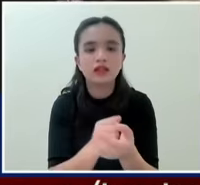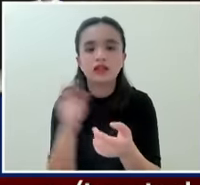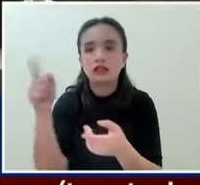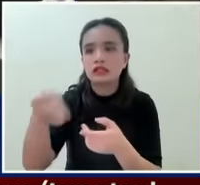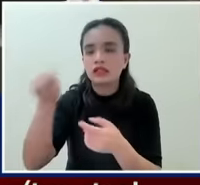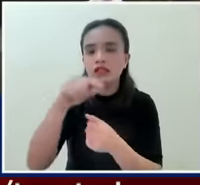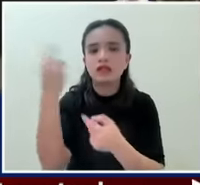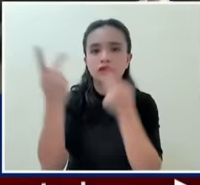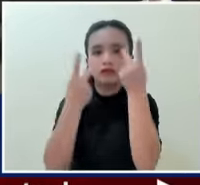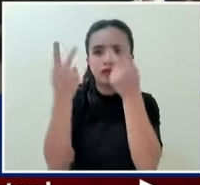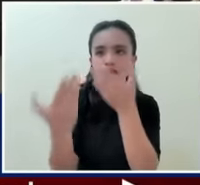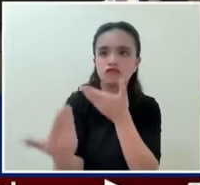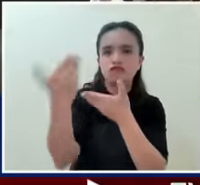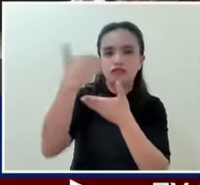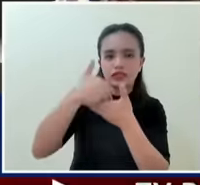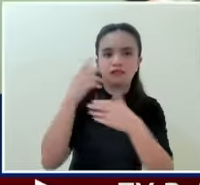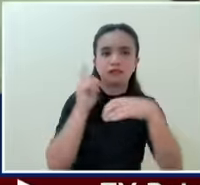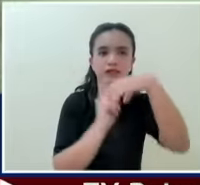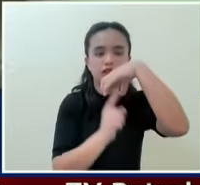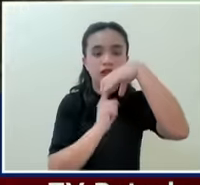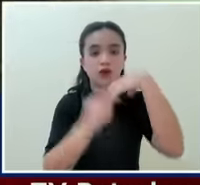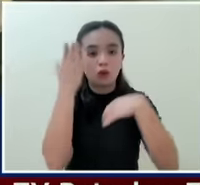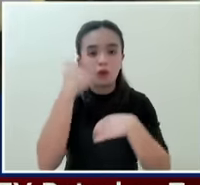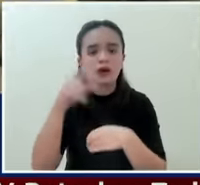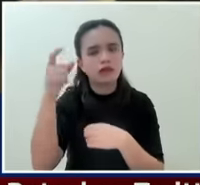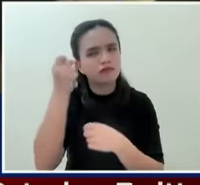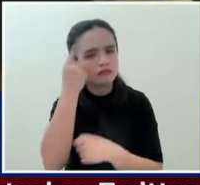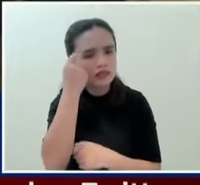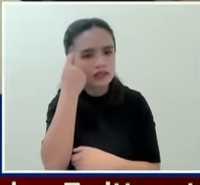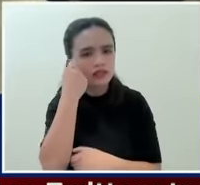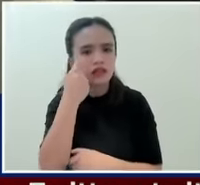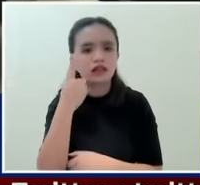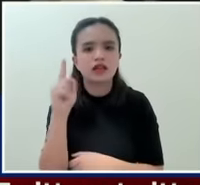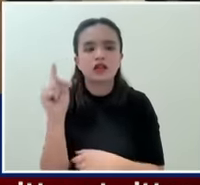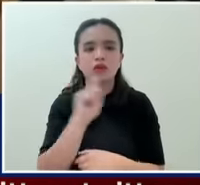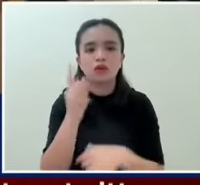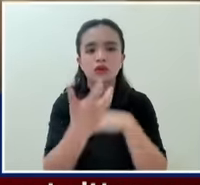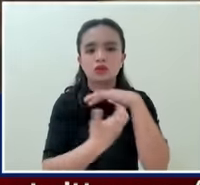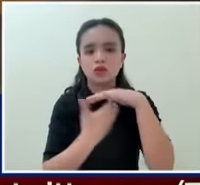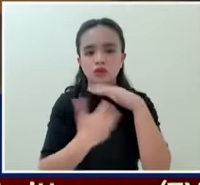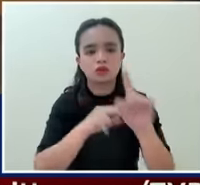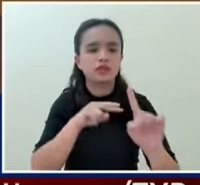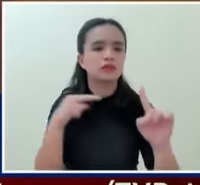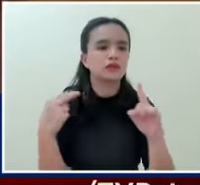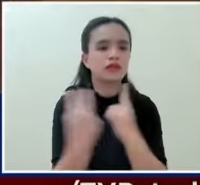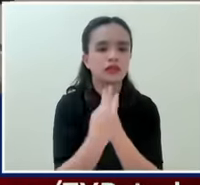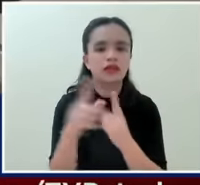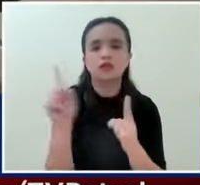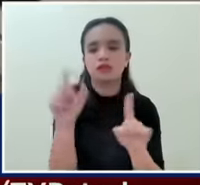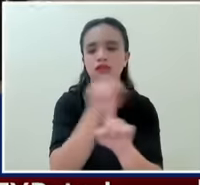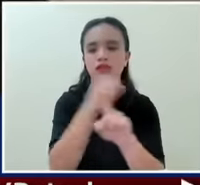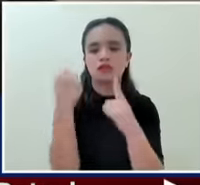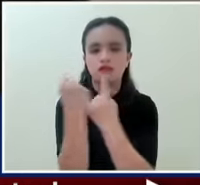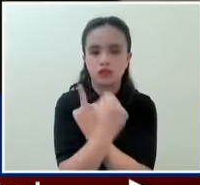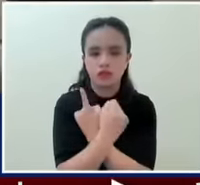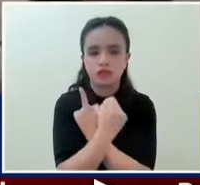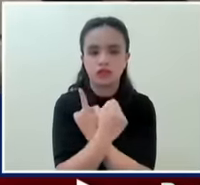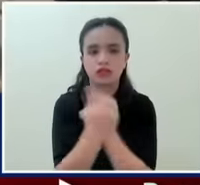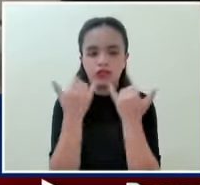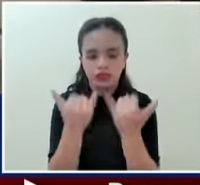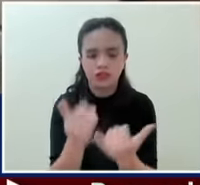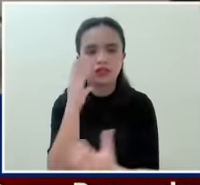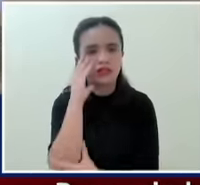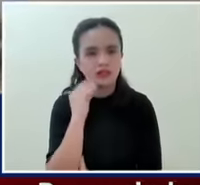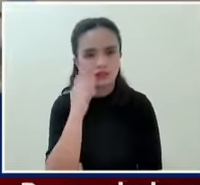sa ABS-CBN para maintindihan ang consumer landscape at sitwasyong kinakaharap ngayon